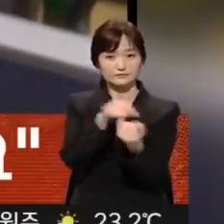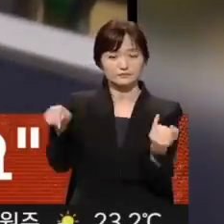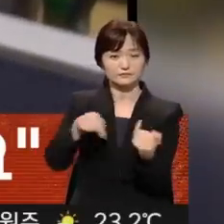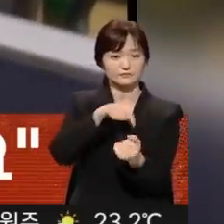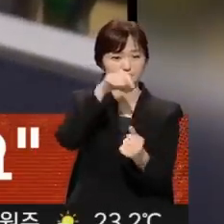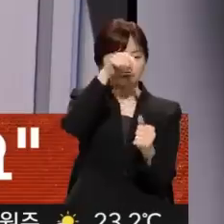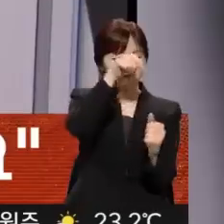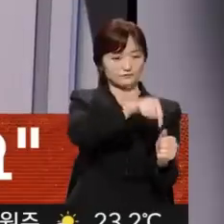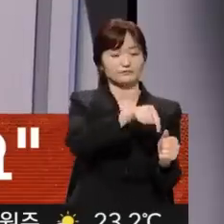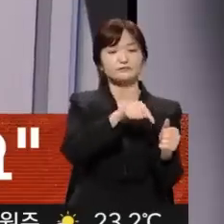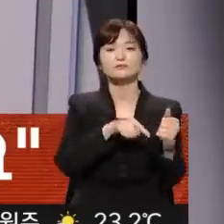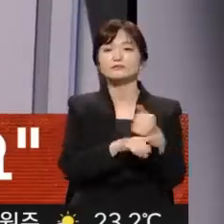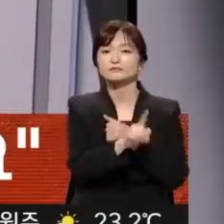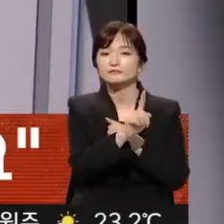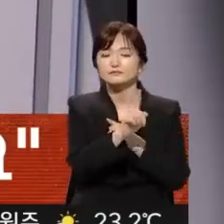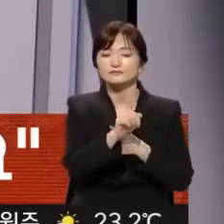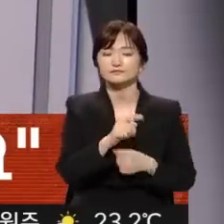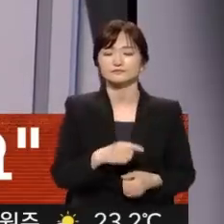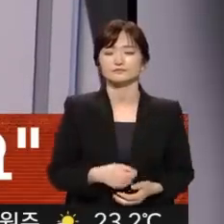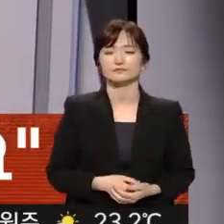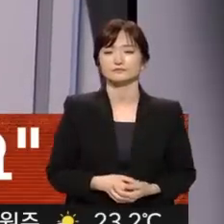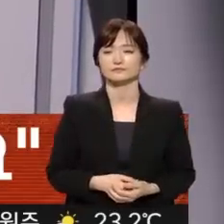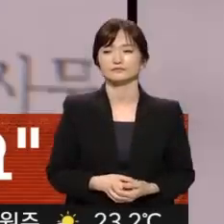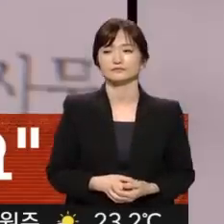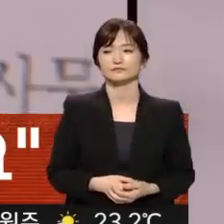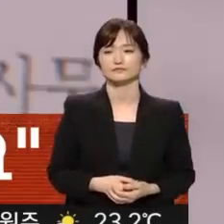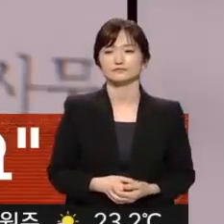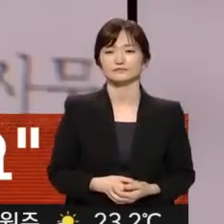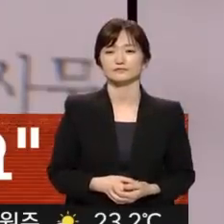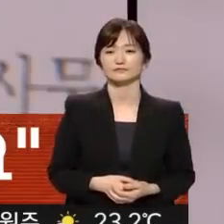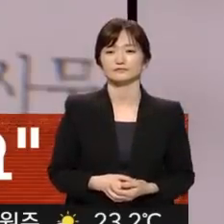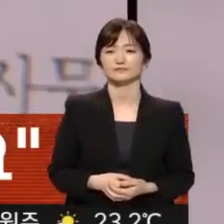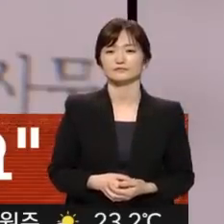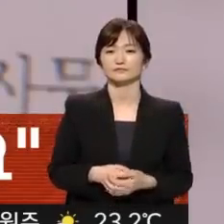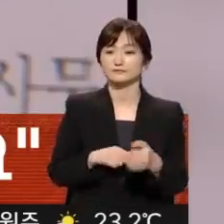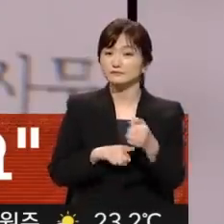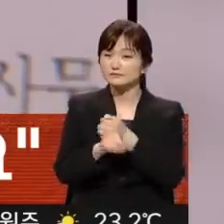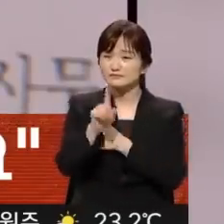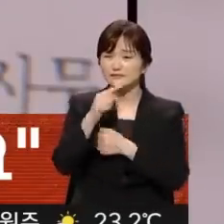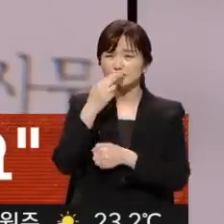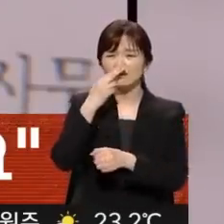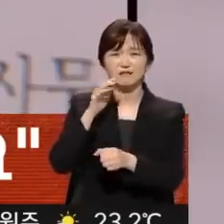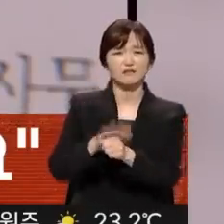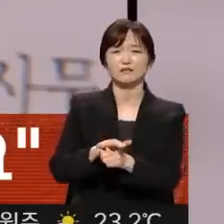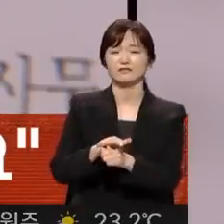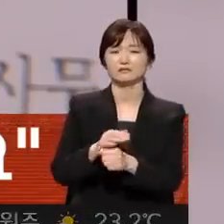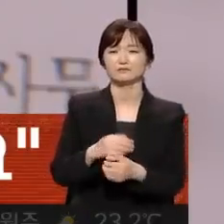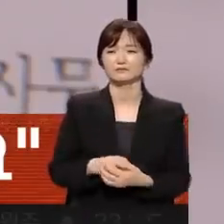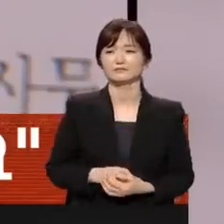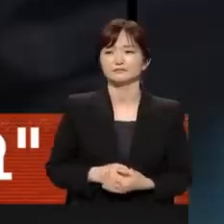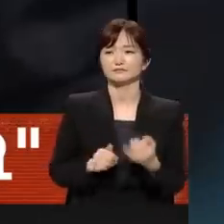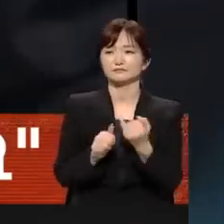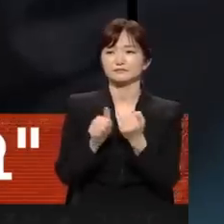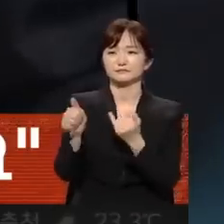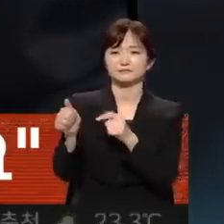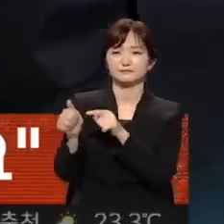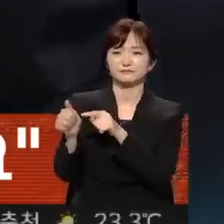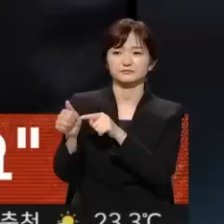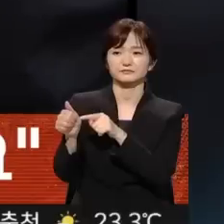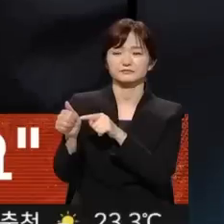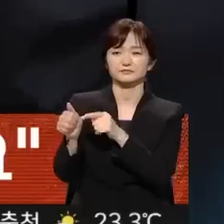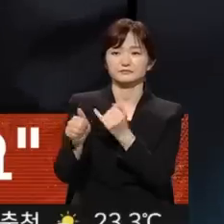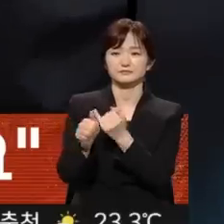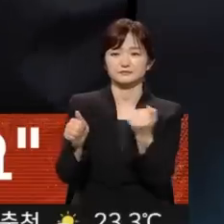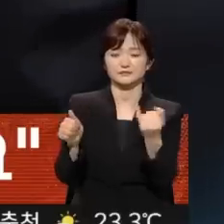살인을 심부름센터에다가 의뢰를 했는가? 예, 예. 그게 그 이유를 우리가 보니까 너무 어처구니가 없어요. 이 남편은 이 숨진